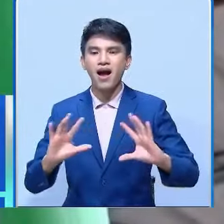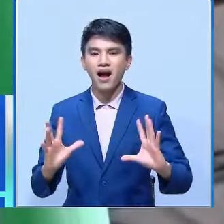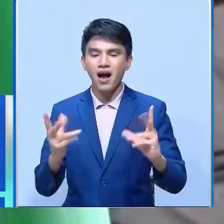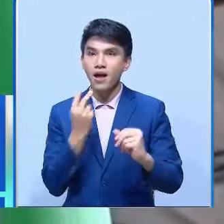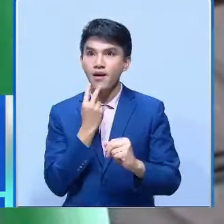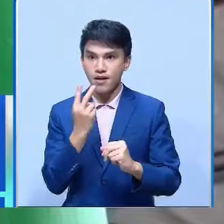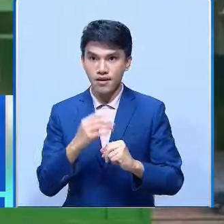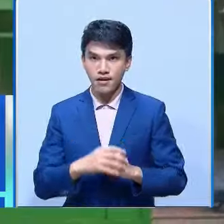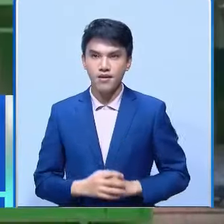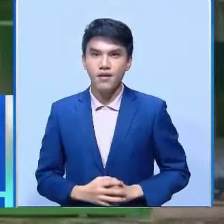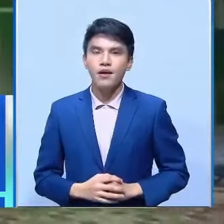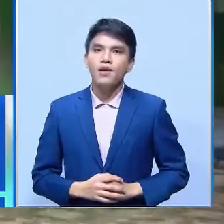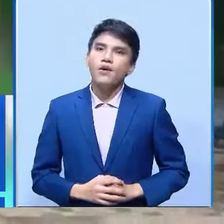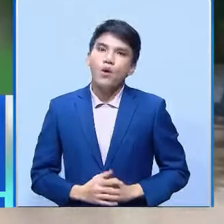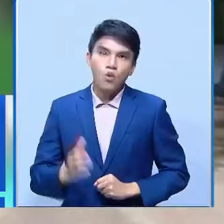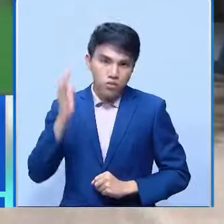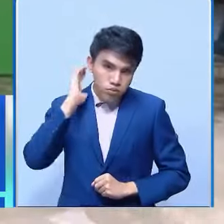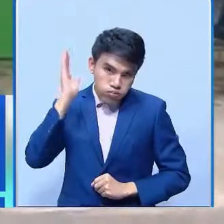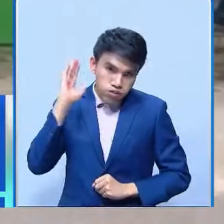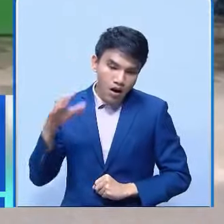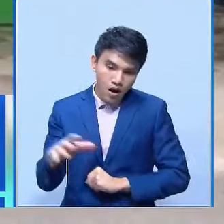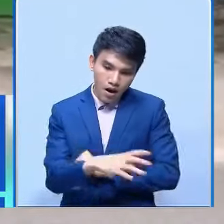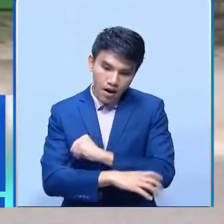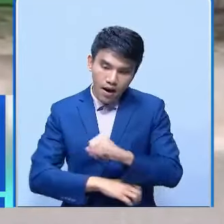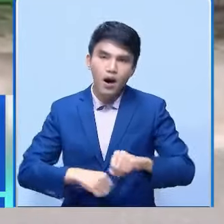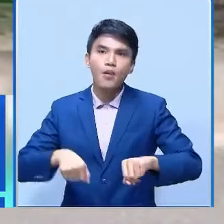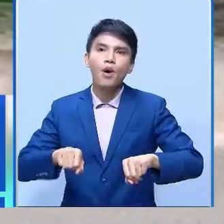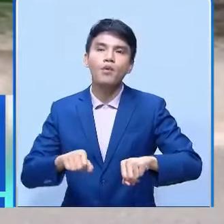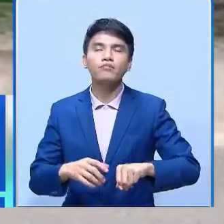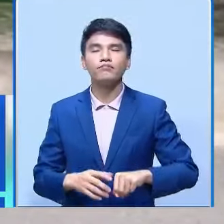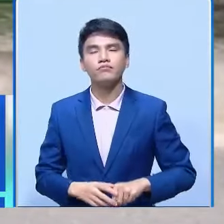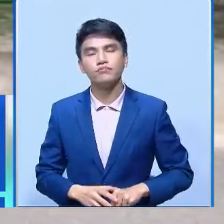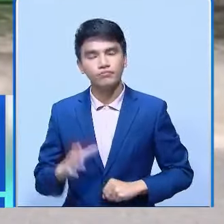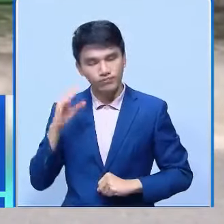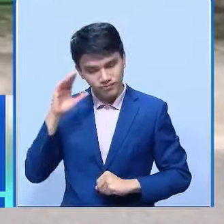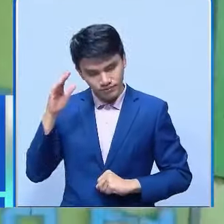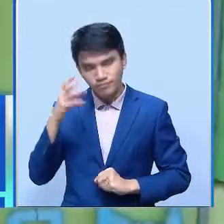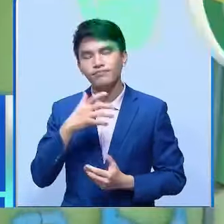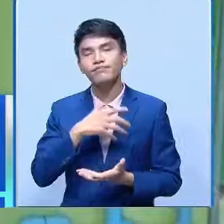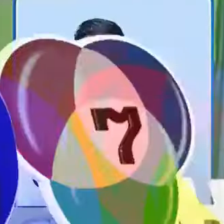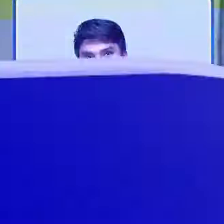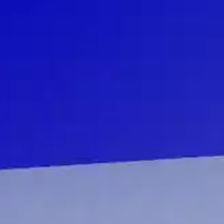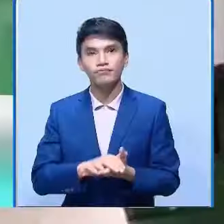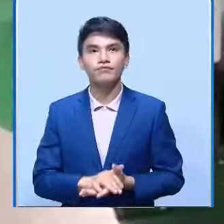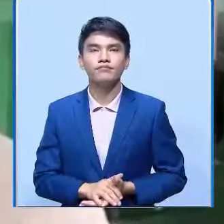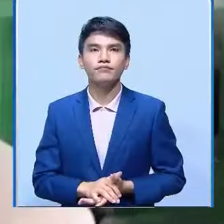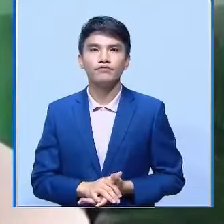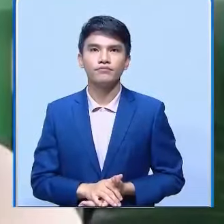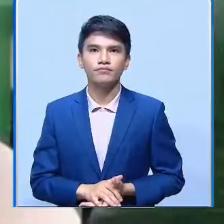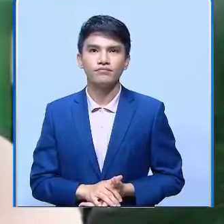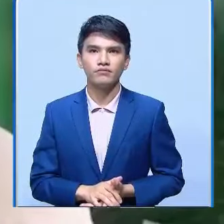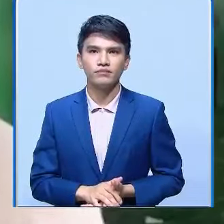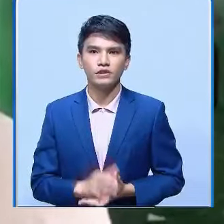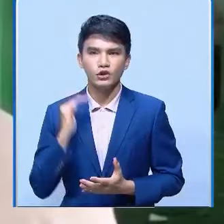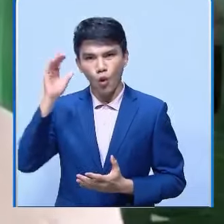งจรปิดดูปรากฏผู้ชายคนนี้มาขโมยรถไปเอ้าฟังเสียงปนด่านิดนึง โตเป็นไม่อ